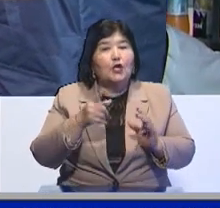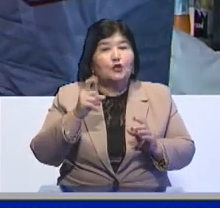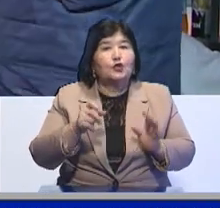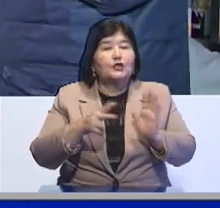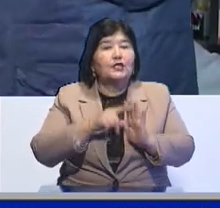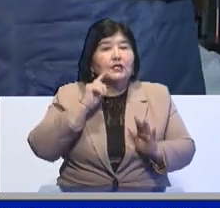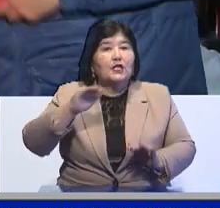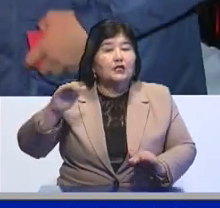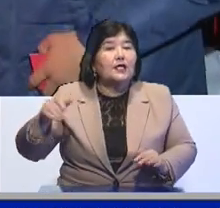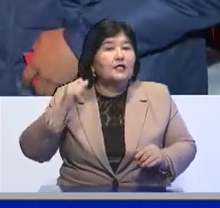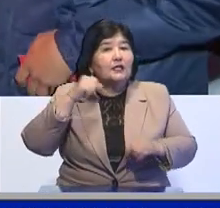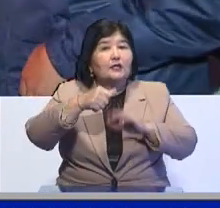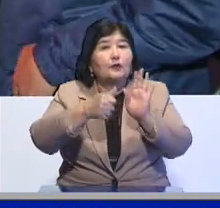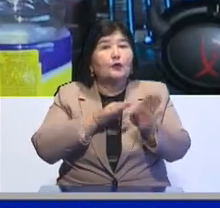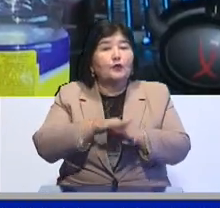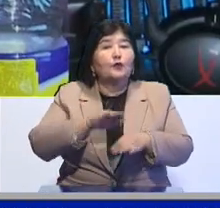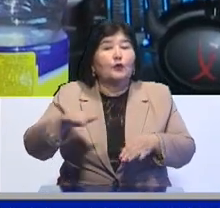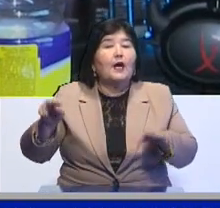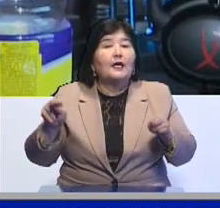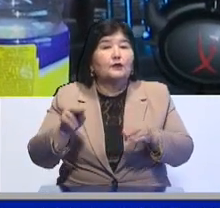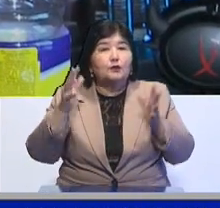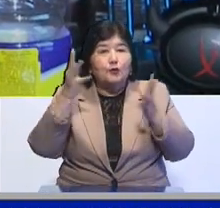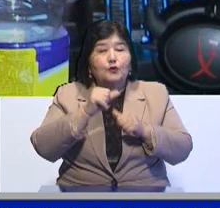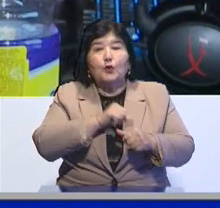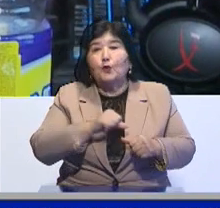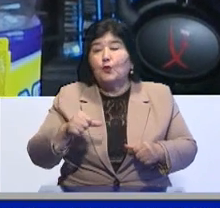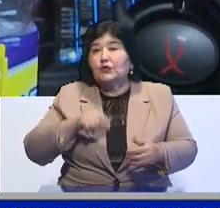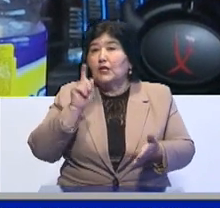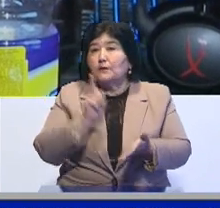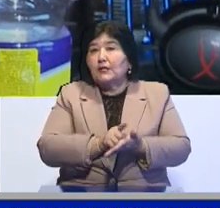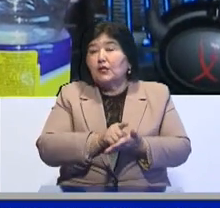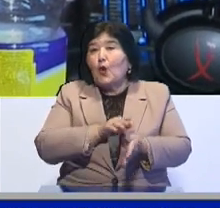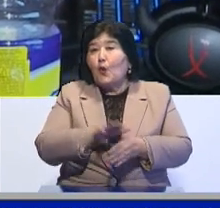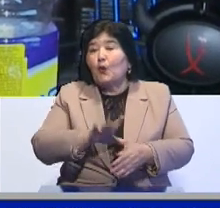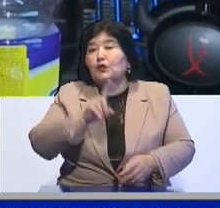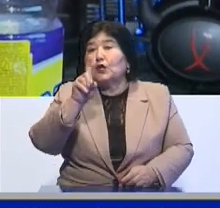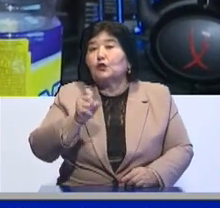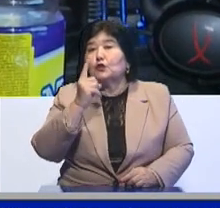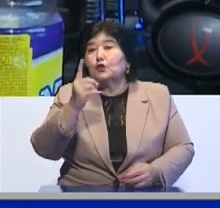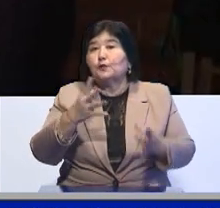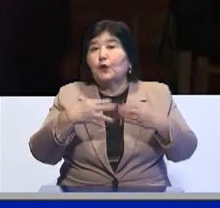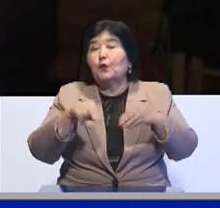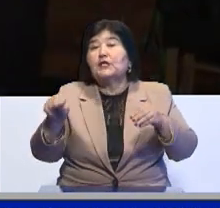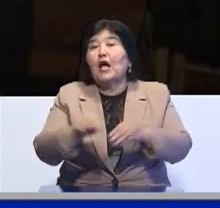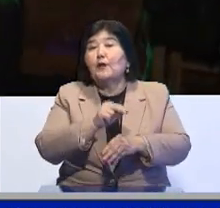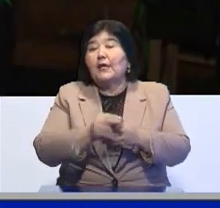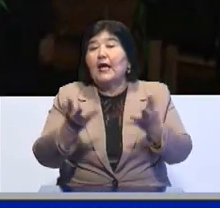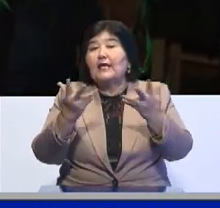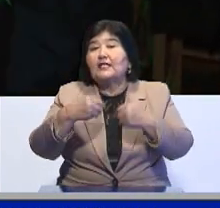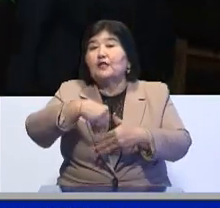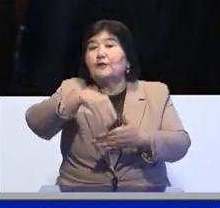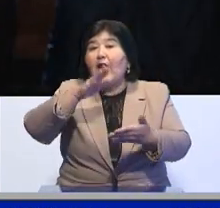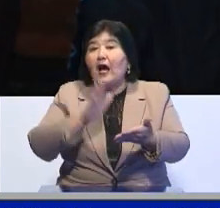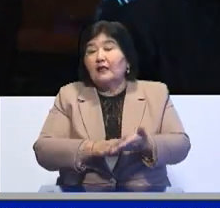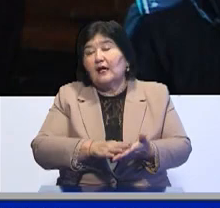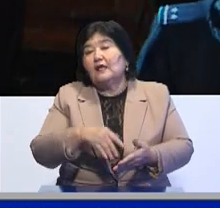жасөспірім және кәмелетке толмағандарды тәрбиелеудегі өздерінің міндеттерін орындамаған 101 отбасы профилактикалық есепке алынған.